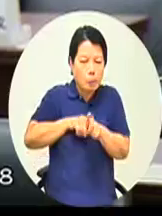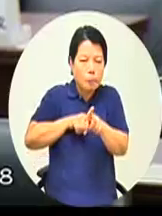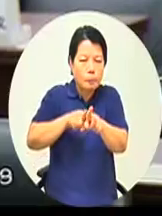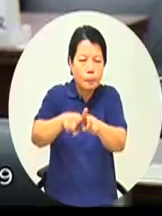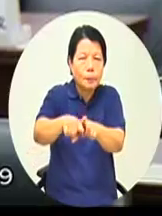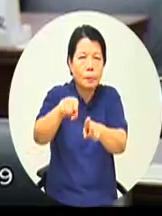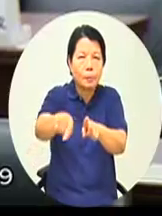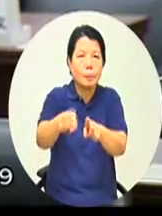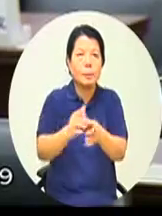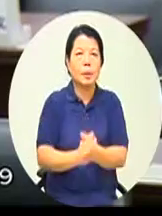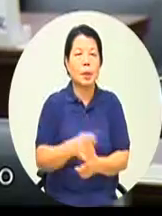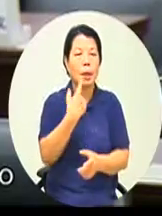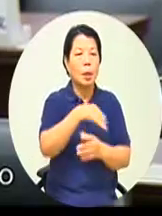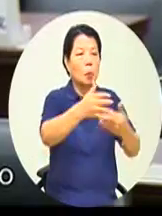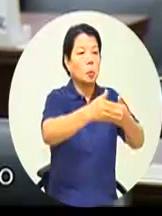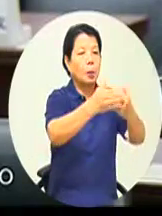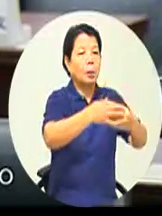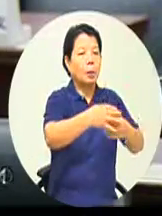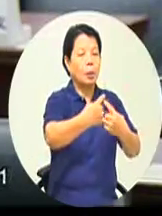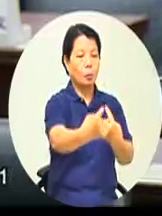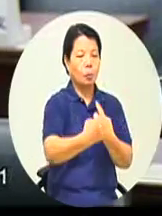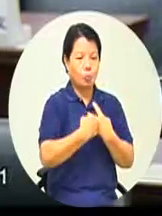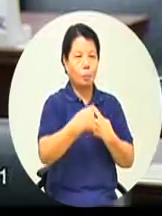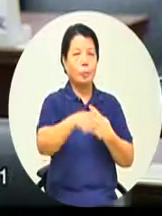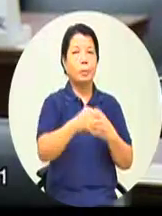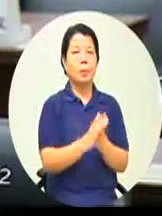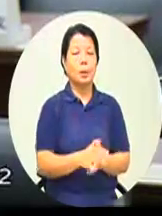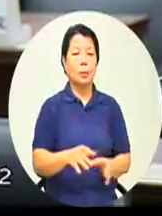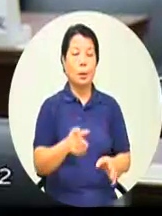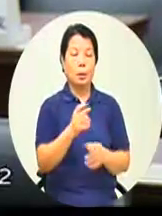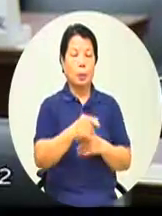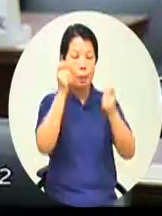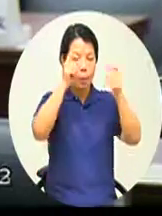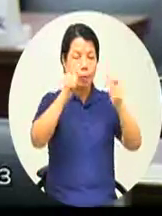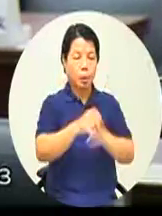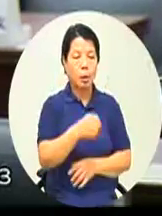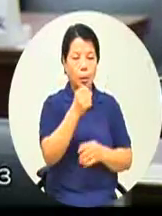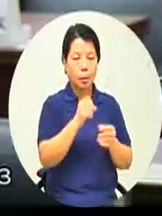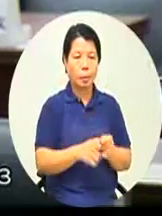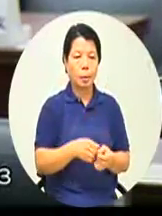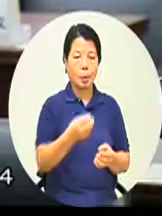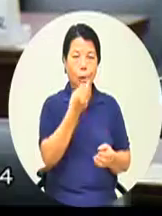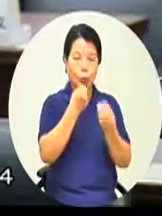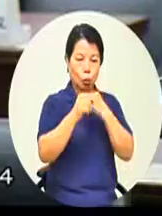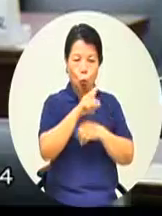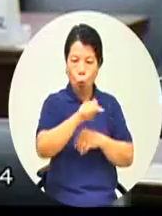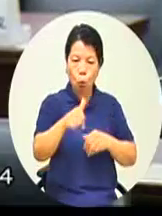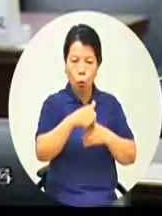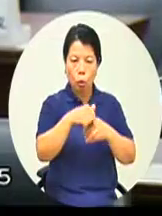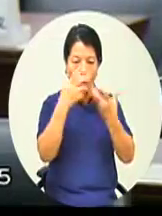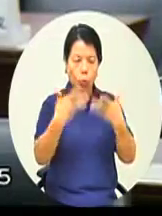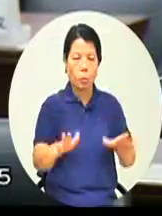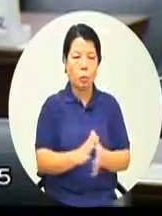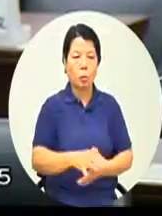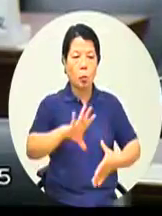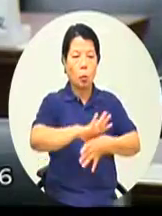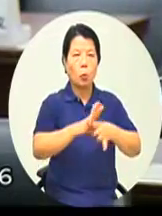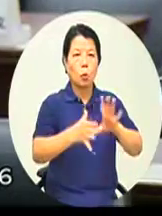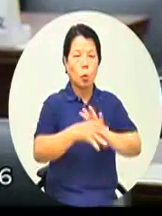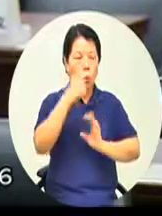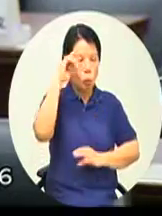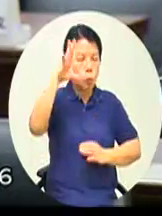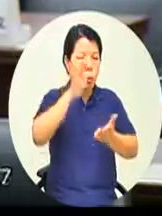湾。所以咱高雄要做家己品牌，咱其实高雄好食物件足济啦，吼文创以后啊，物件多